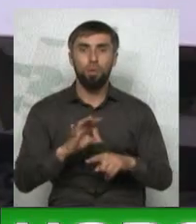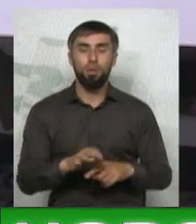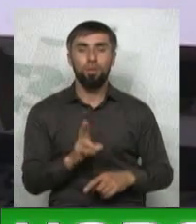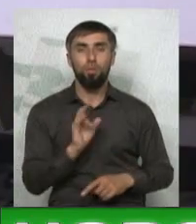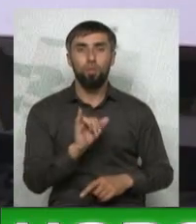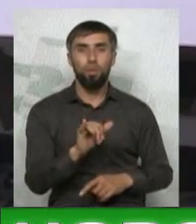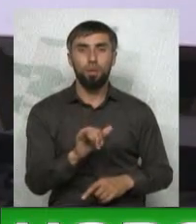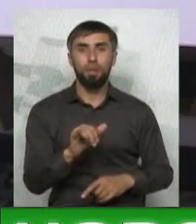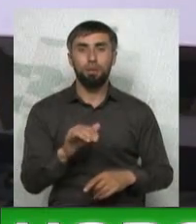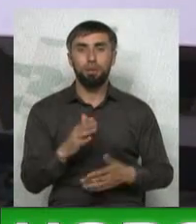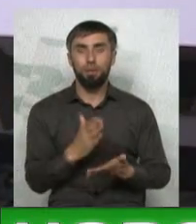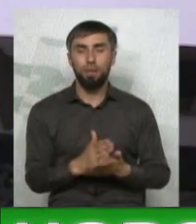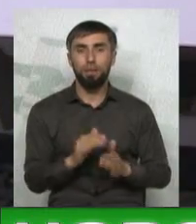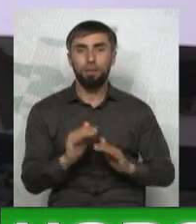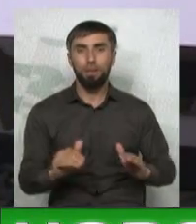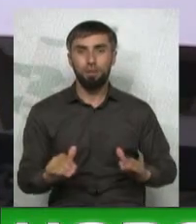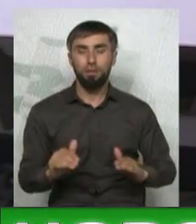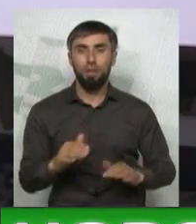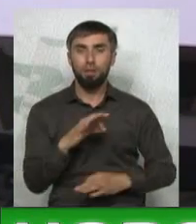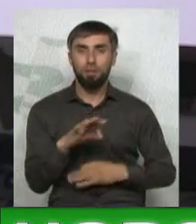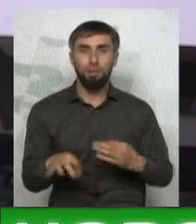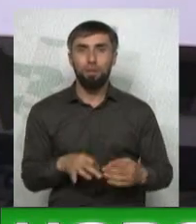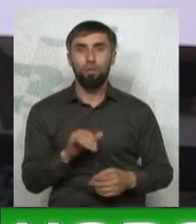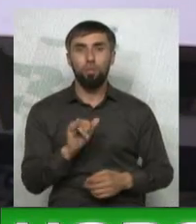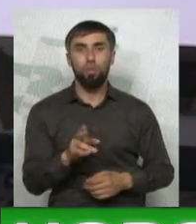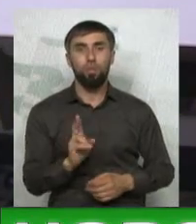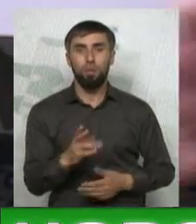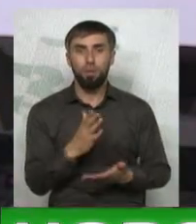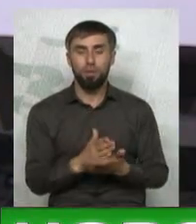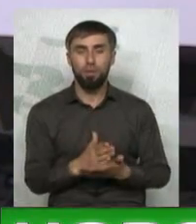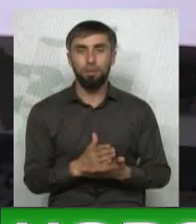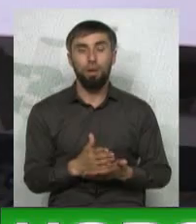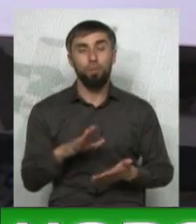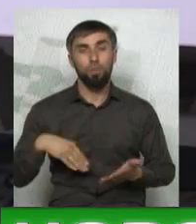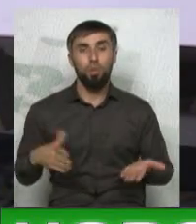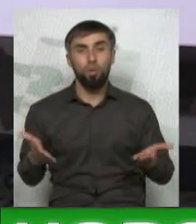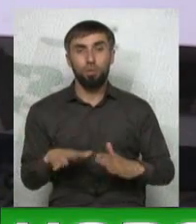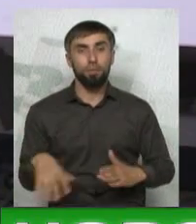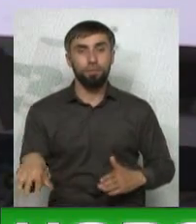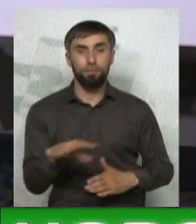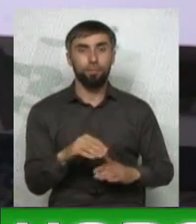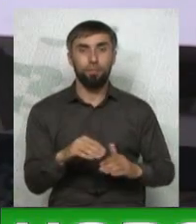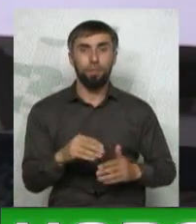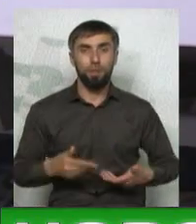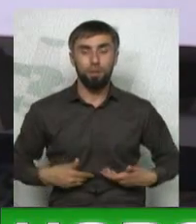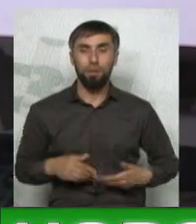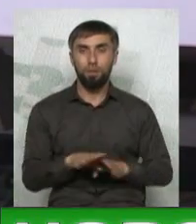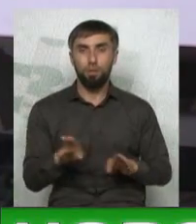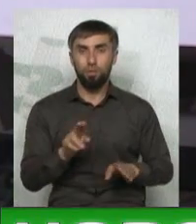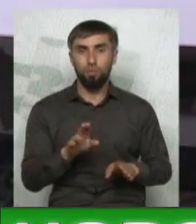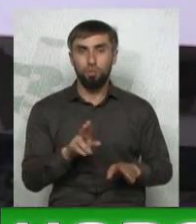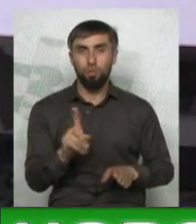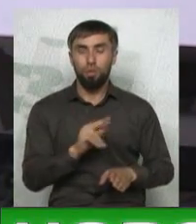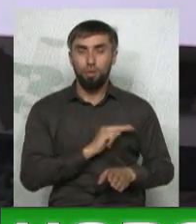там дети-сироты, у кого инвалиды. В первую очередь им, а потом остальным жителям села Плиево. Так что работа